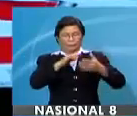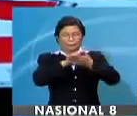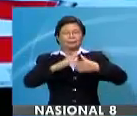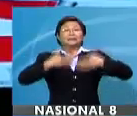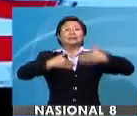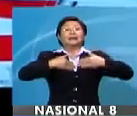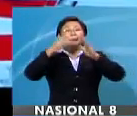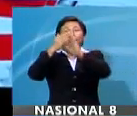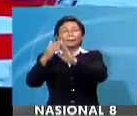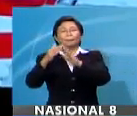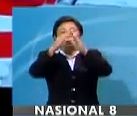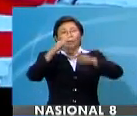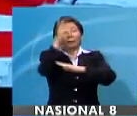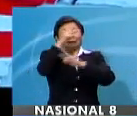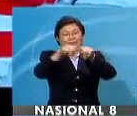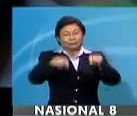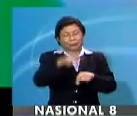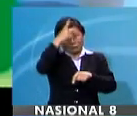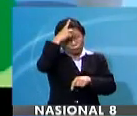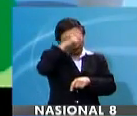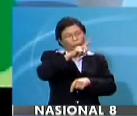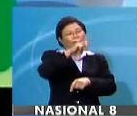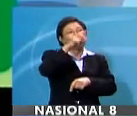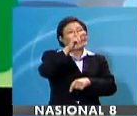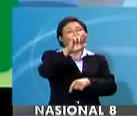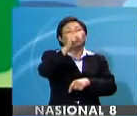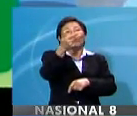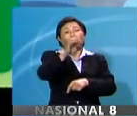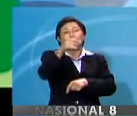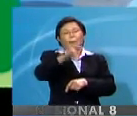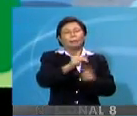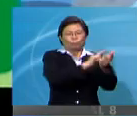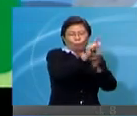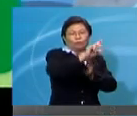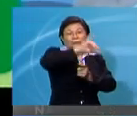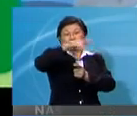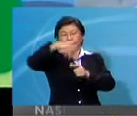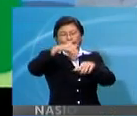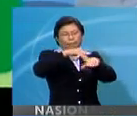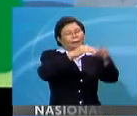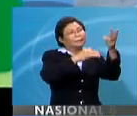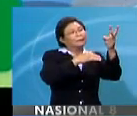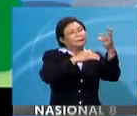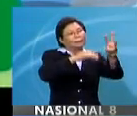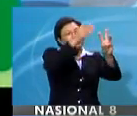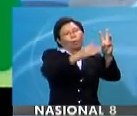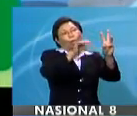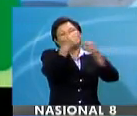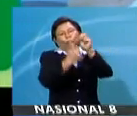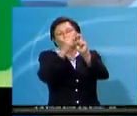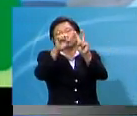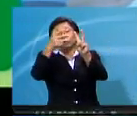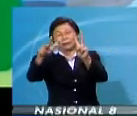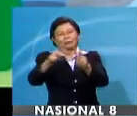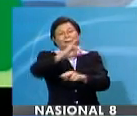Perumahan dan kerajaan tempatan Datuk Abdul Rahman Dahlan penubuhan jpp diluluskan kabinet pada 16 Oktober 2013